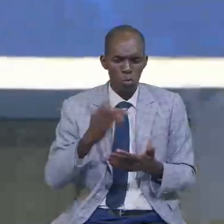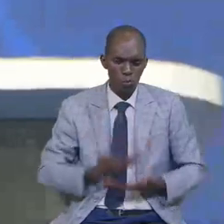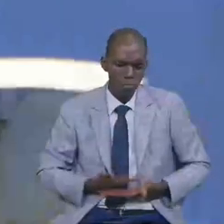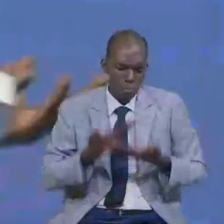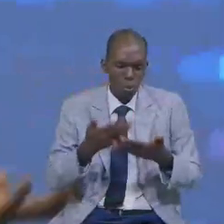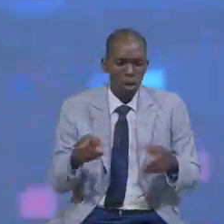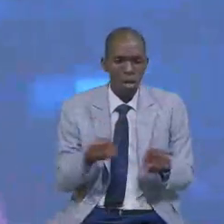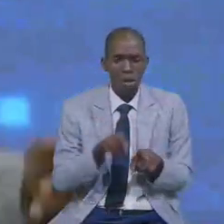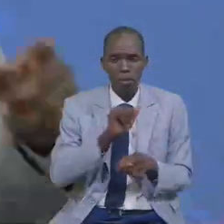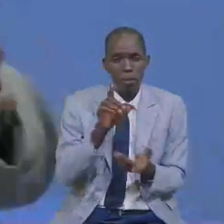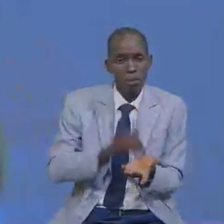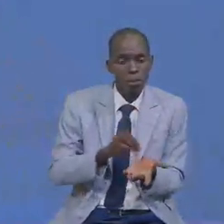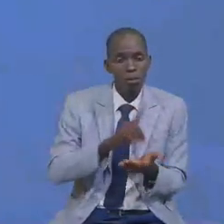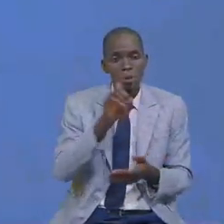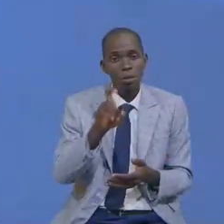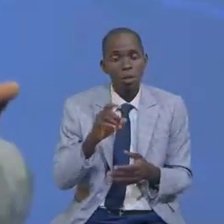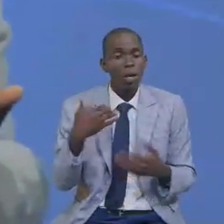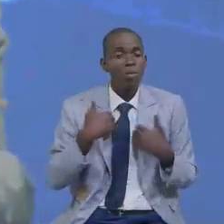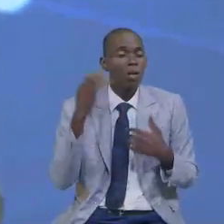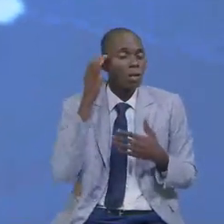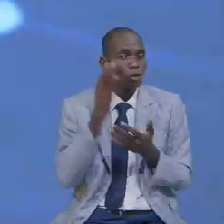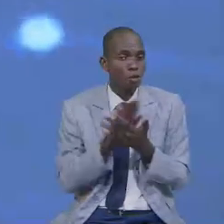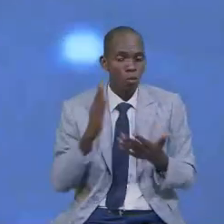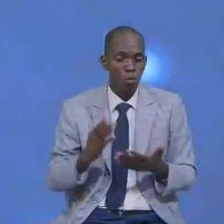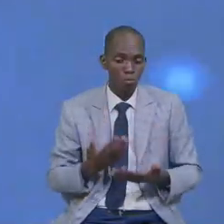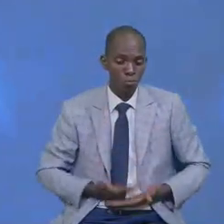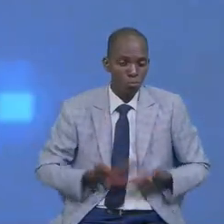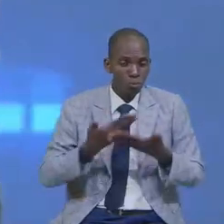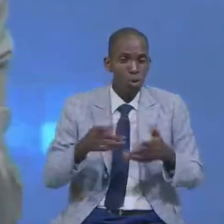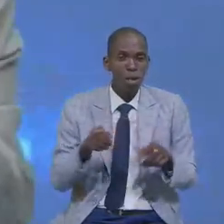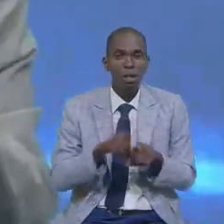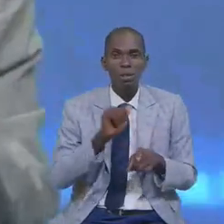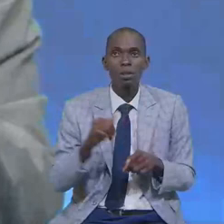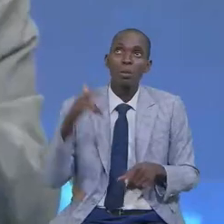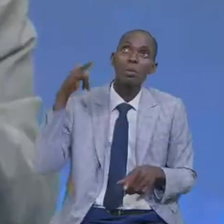naît pilote? Non. Nous devenons